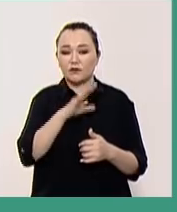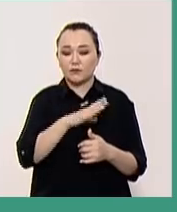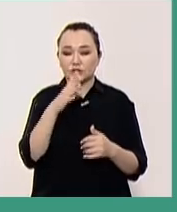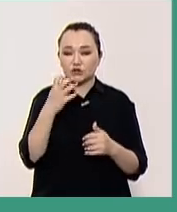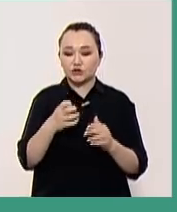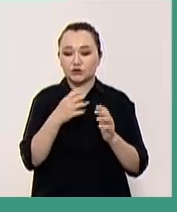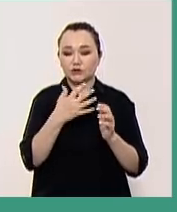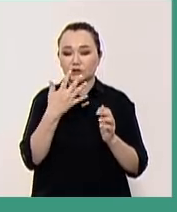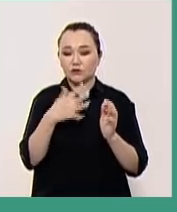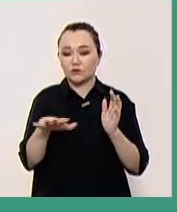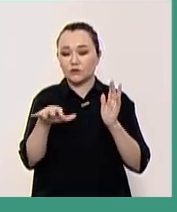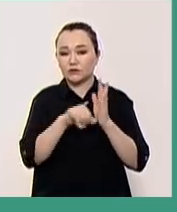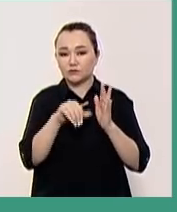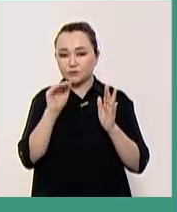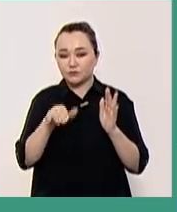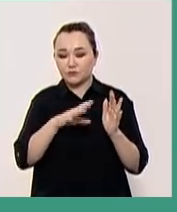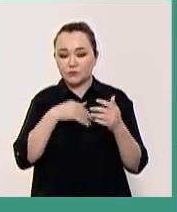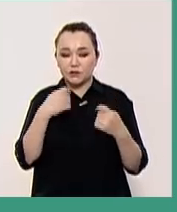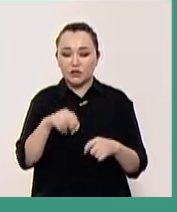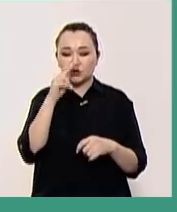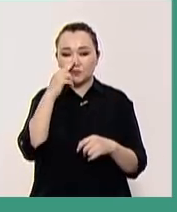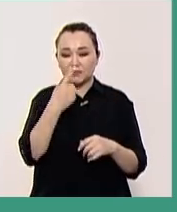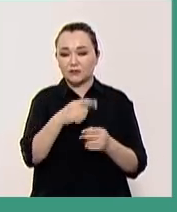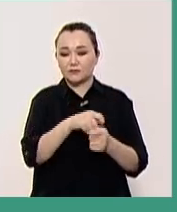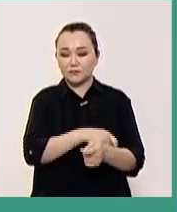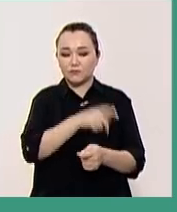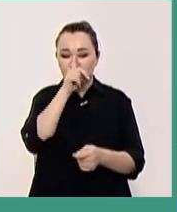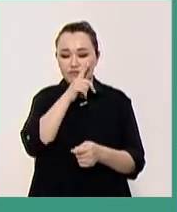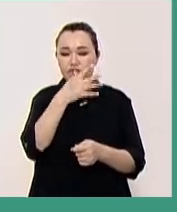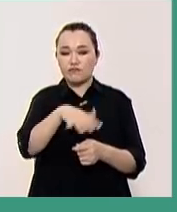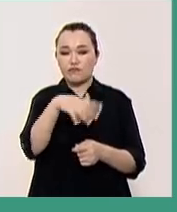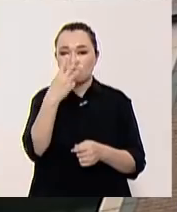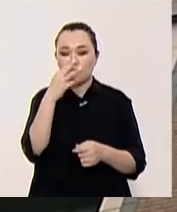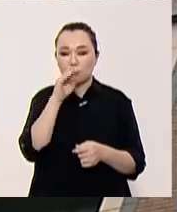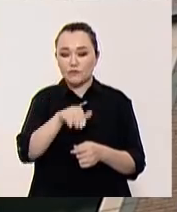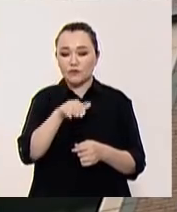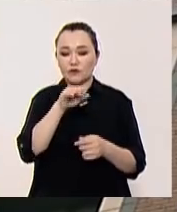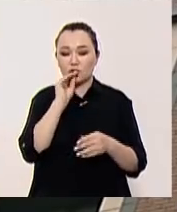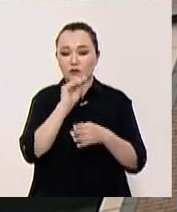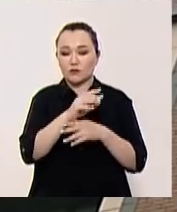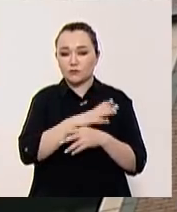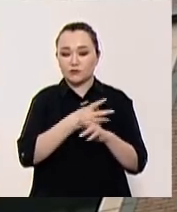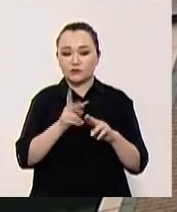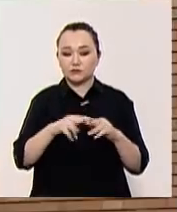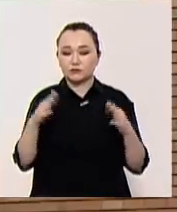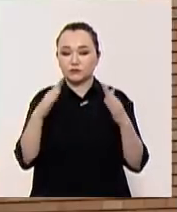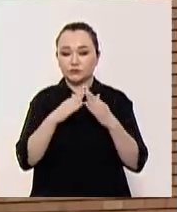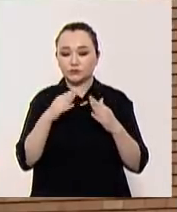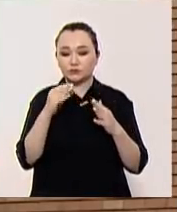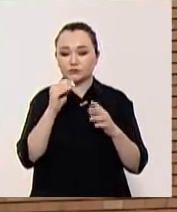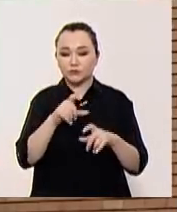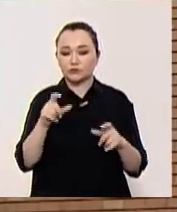теңгеге сатылыпты. Шымкентте бір айдың ішінде үйдің 1 шаршы метрі 53 000 теңгеге қымбаттаған. Жылжымайтын мүлік федерациясының